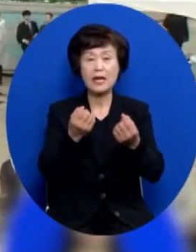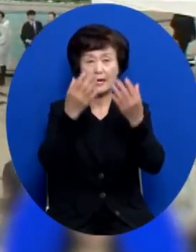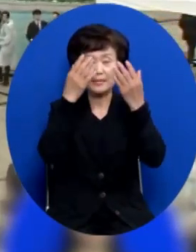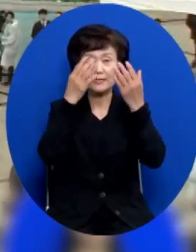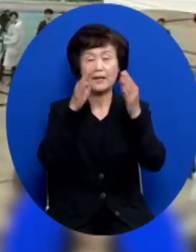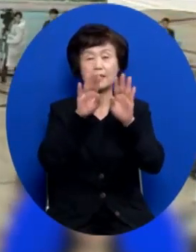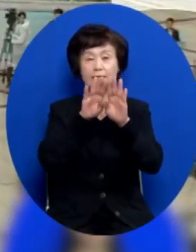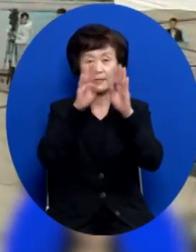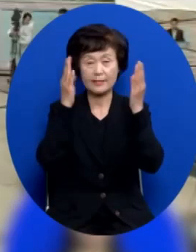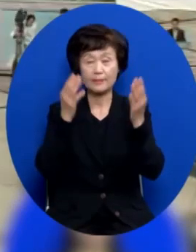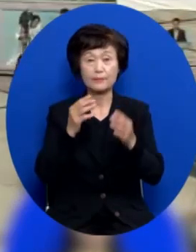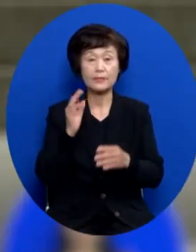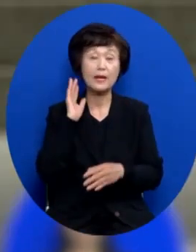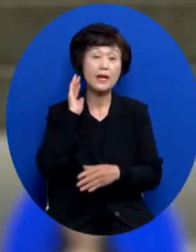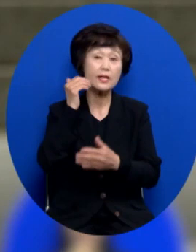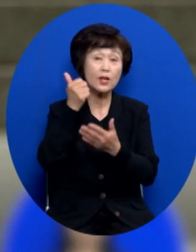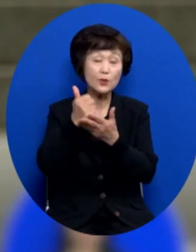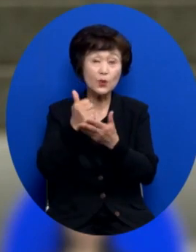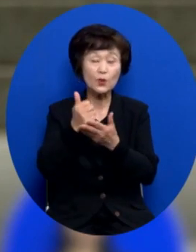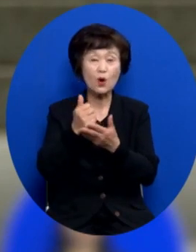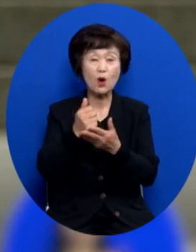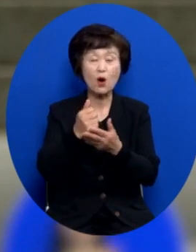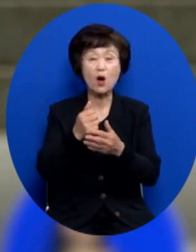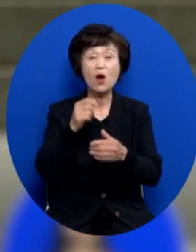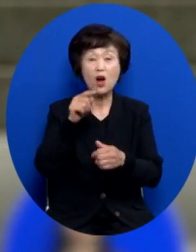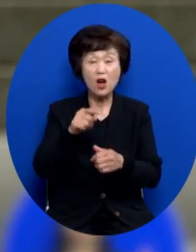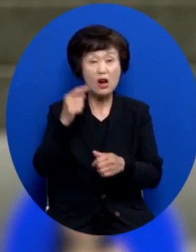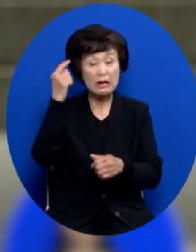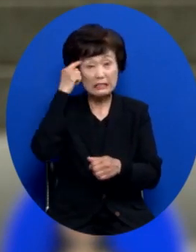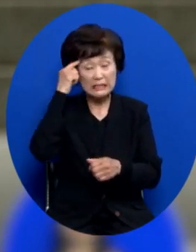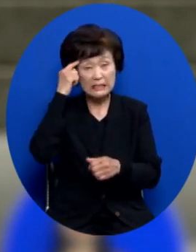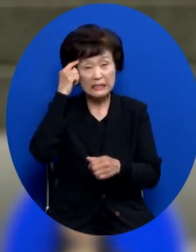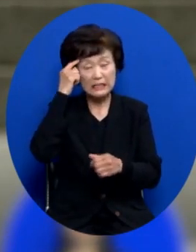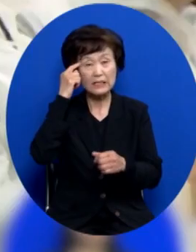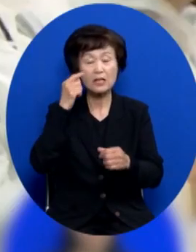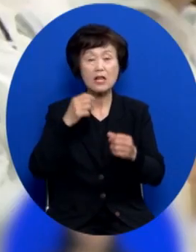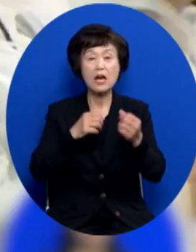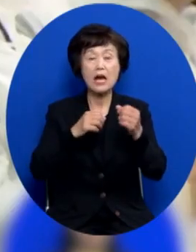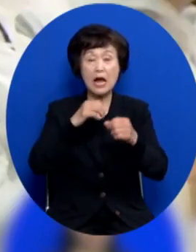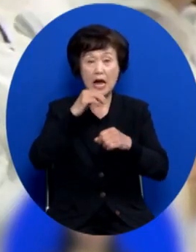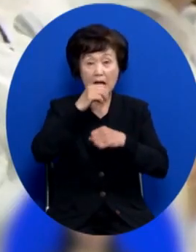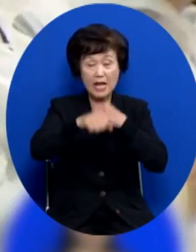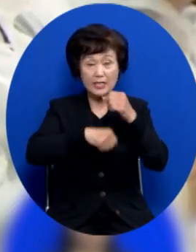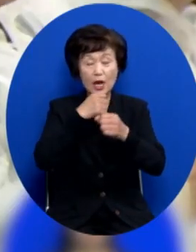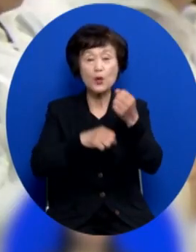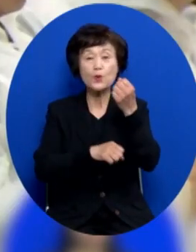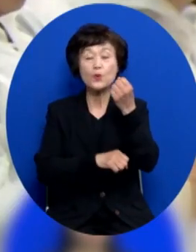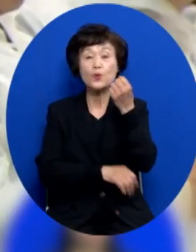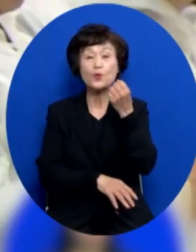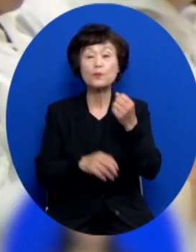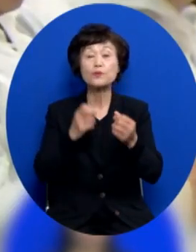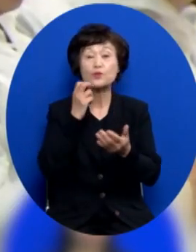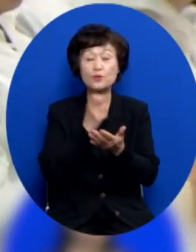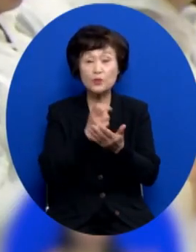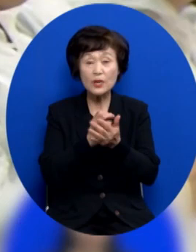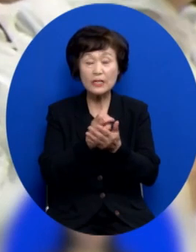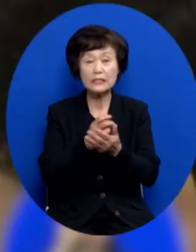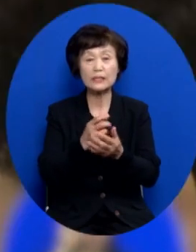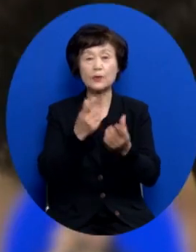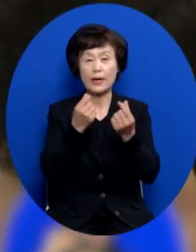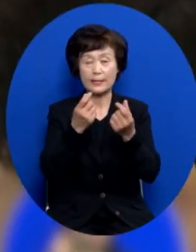기념식에서 윤석열 대통령은 5월 정신은 자유민주주의 헌법 정신 그 자체라며 우리가 그 정신을 잊지